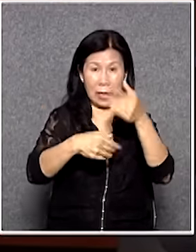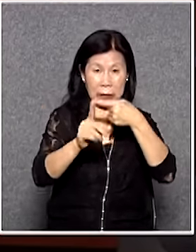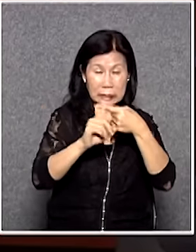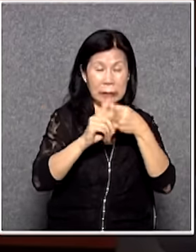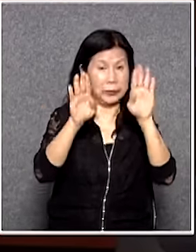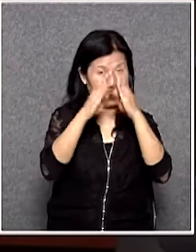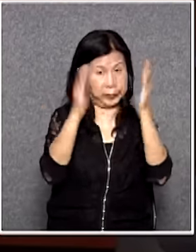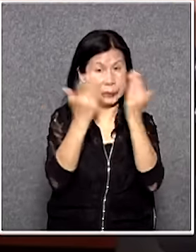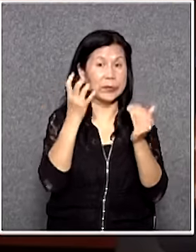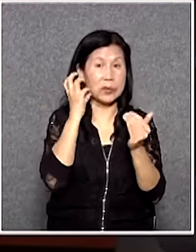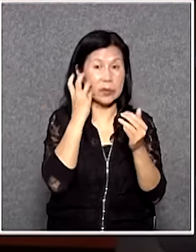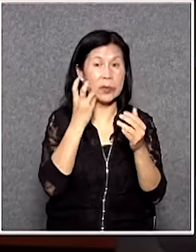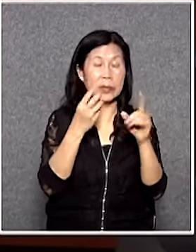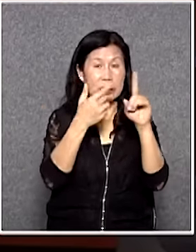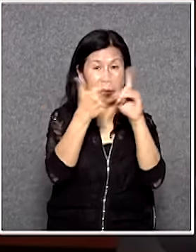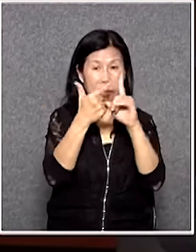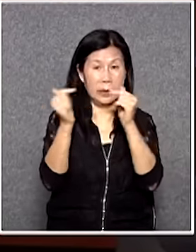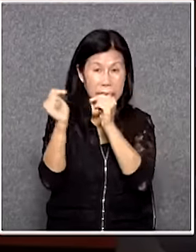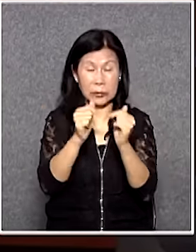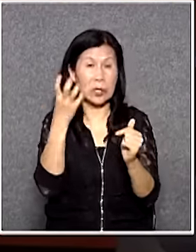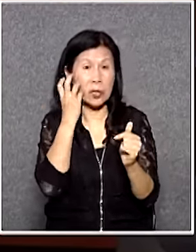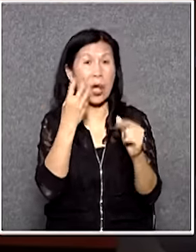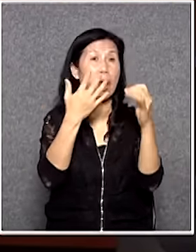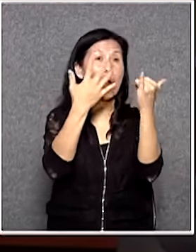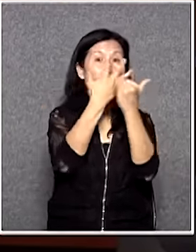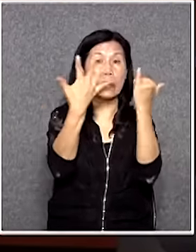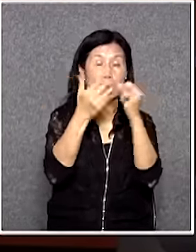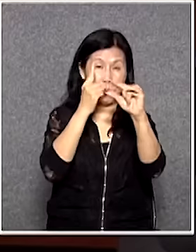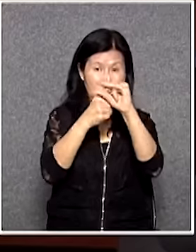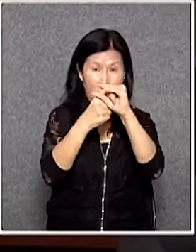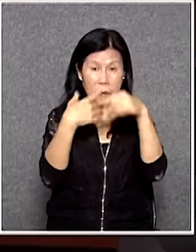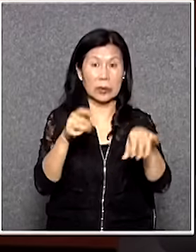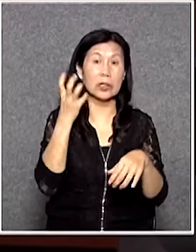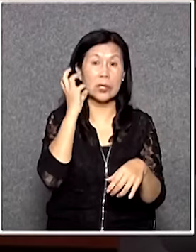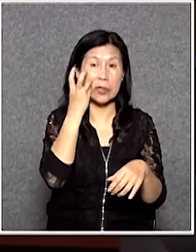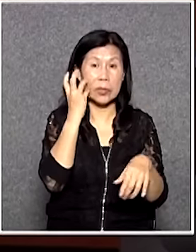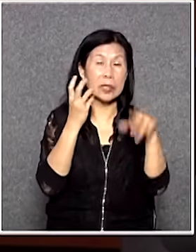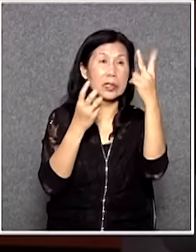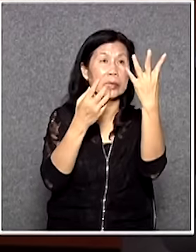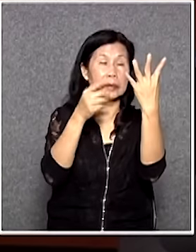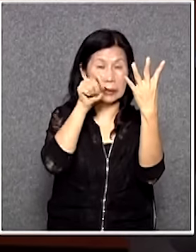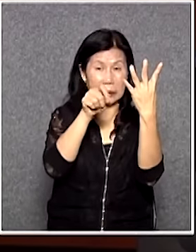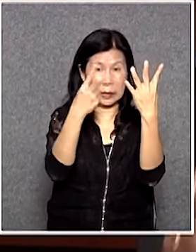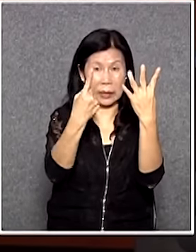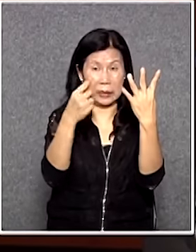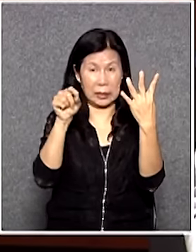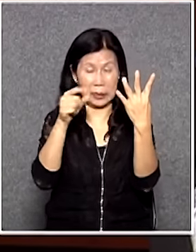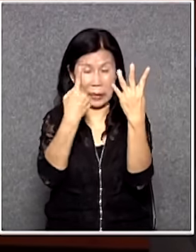始，就是18至65、65中間這個中位數41.5，即是